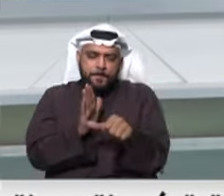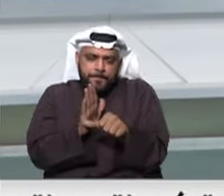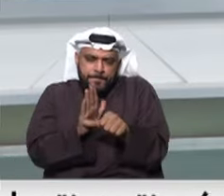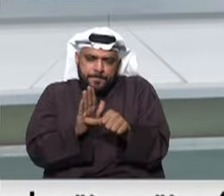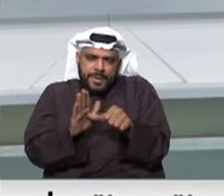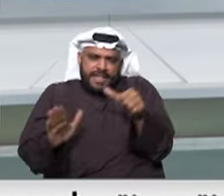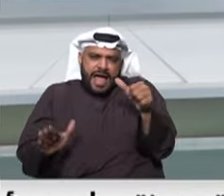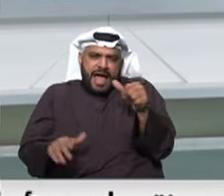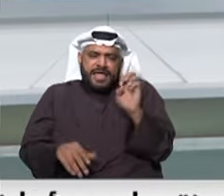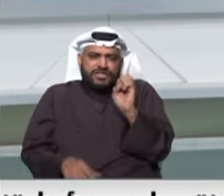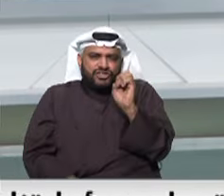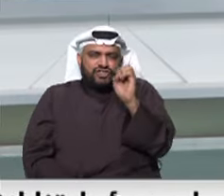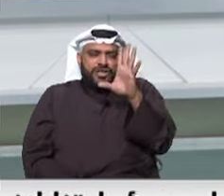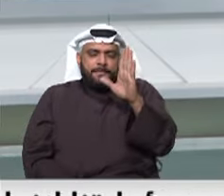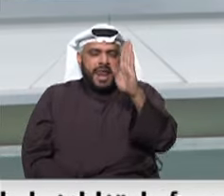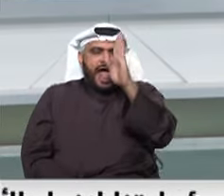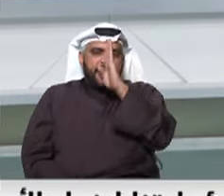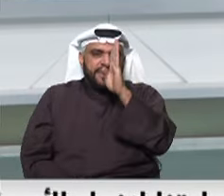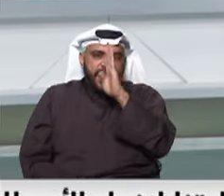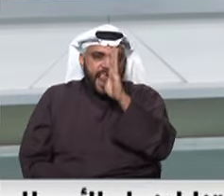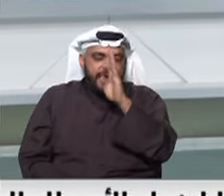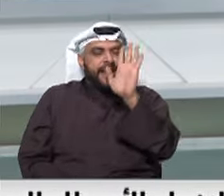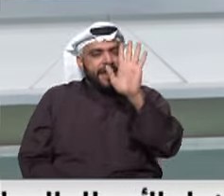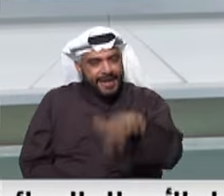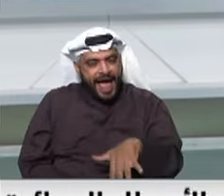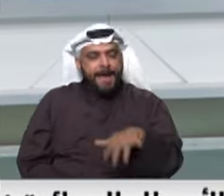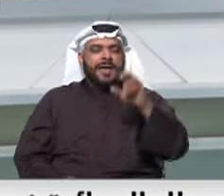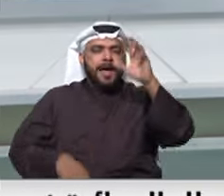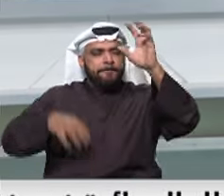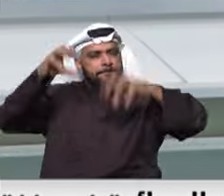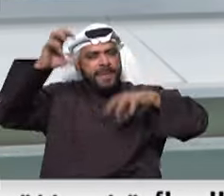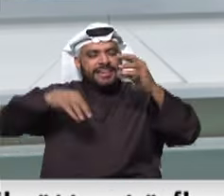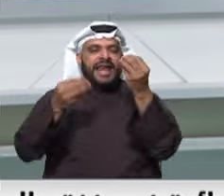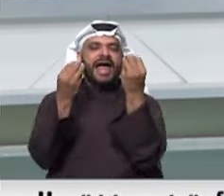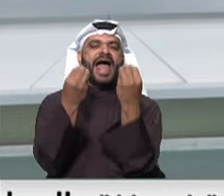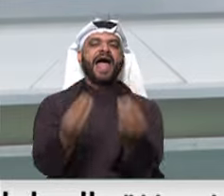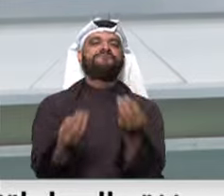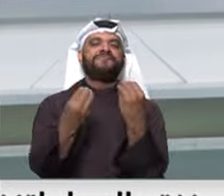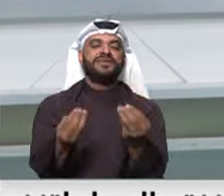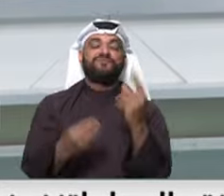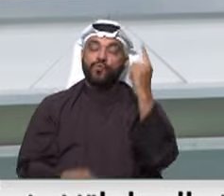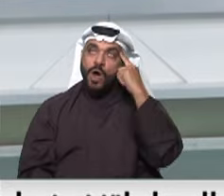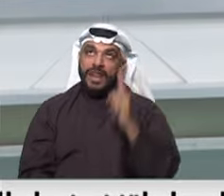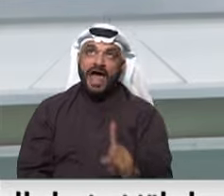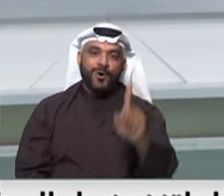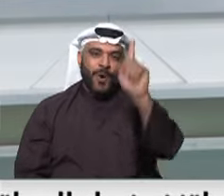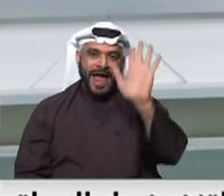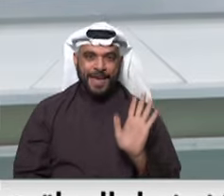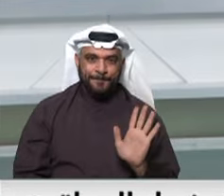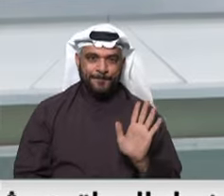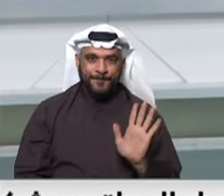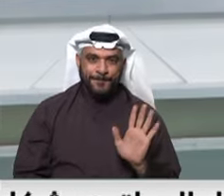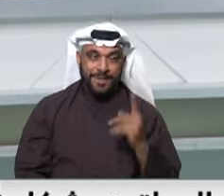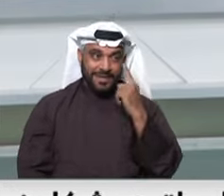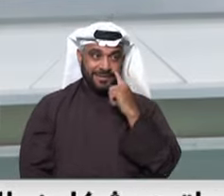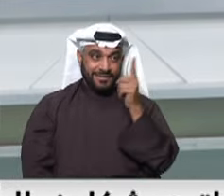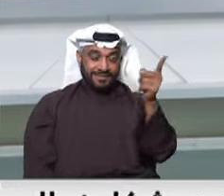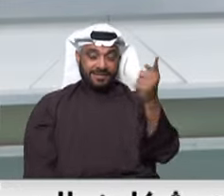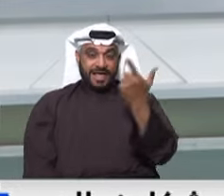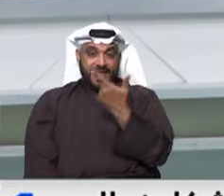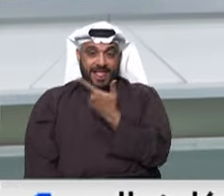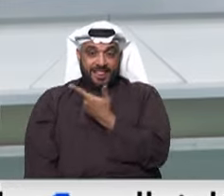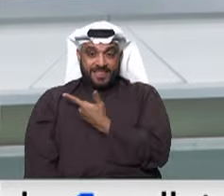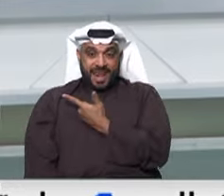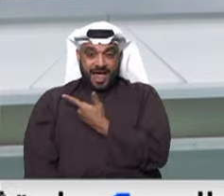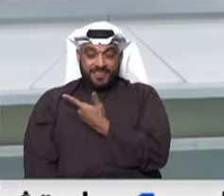الساعة الأولى من صباح يوم الاثنين تتحول رياح شمالية غربية معتدلة السرعة بشكل عام، ابتداء من منتصف نهار منتصف